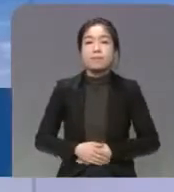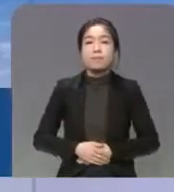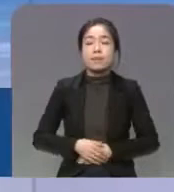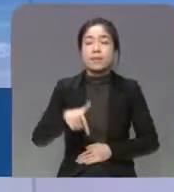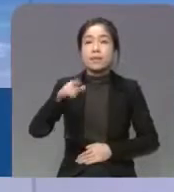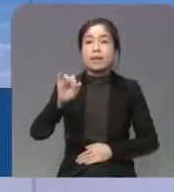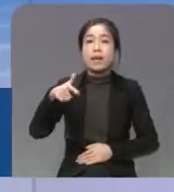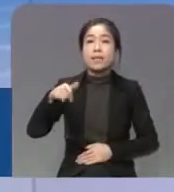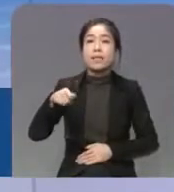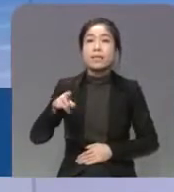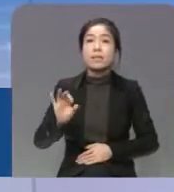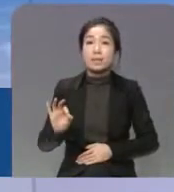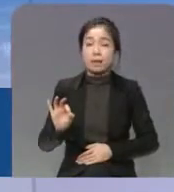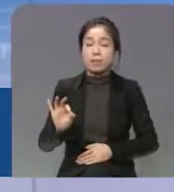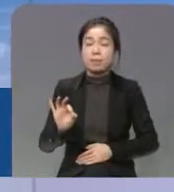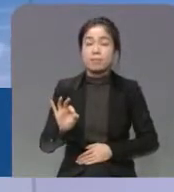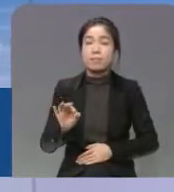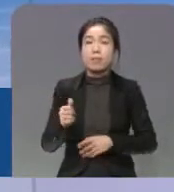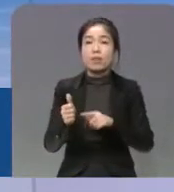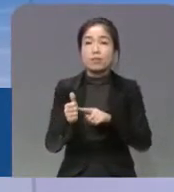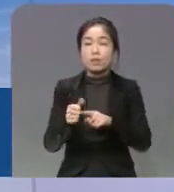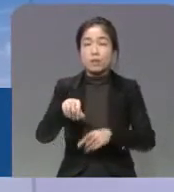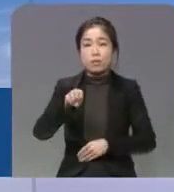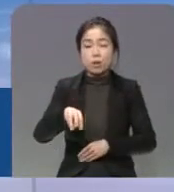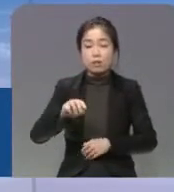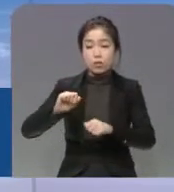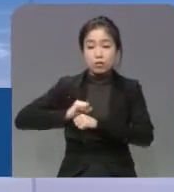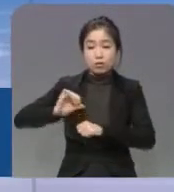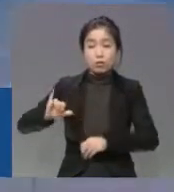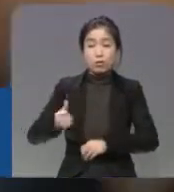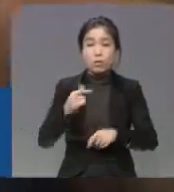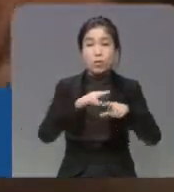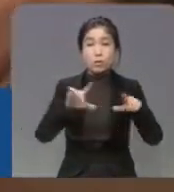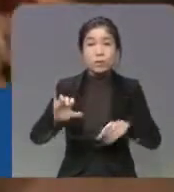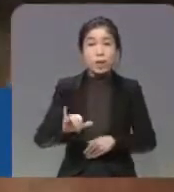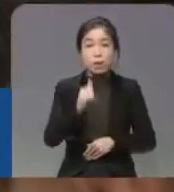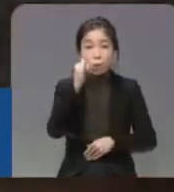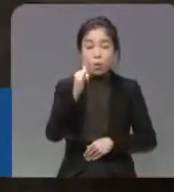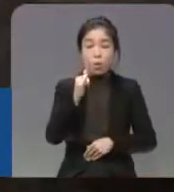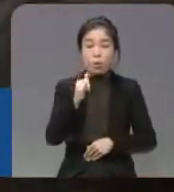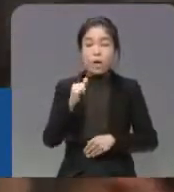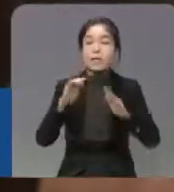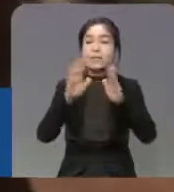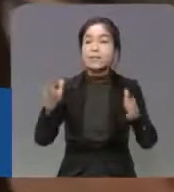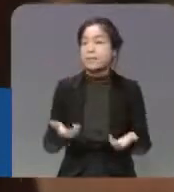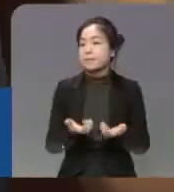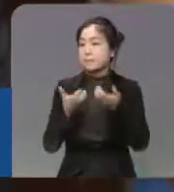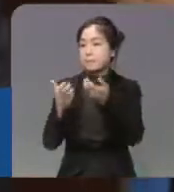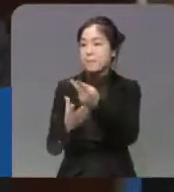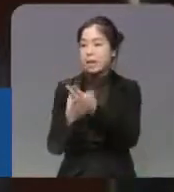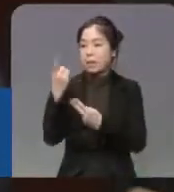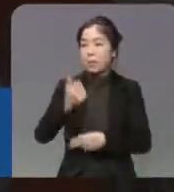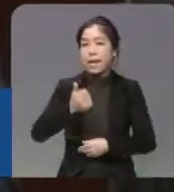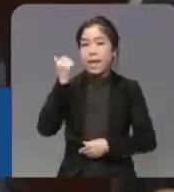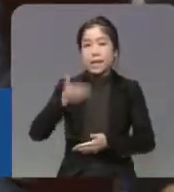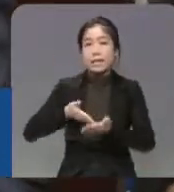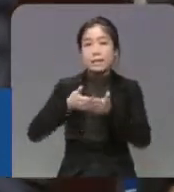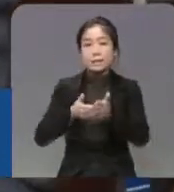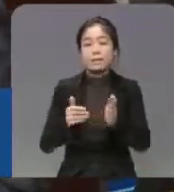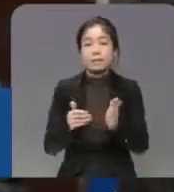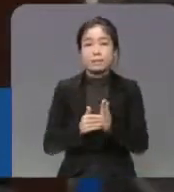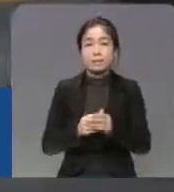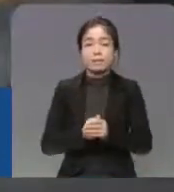강기정 전 청와대 정무수석이 광주의 군 공항과 민간 공항을 전남으로 이전 통합하자고